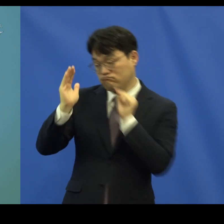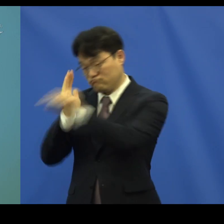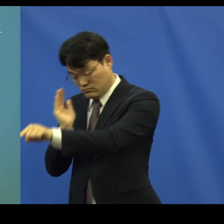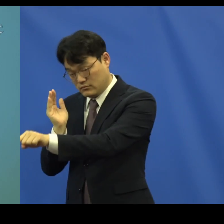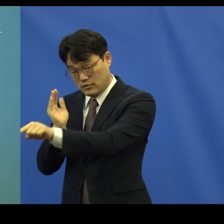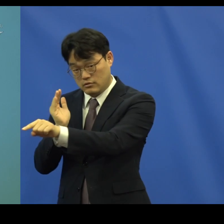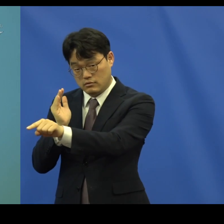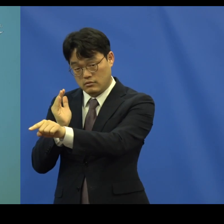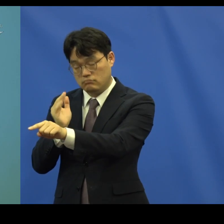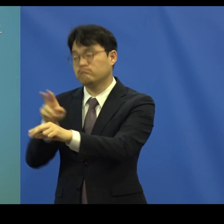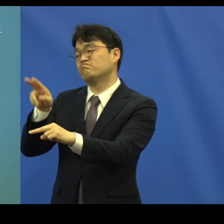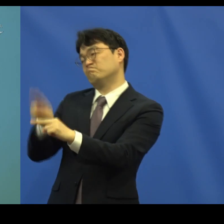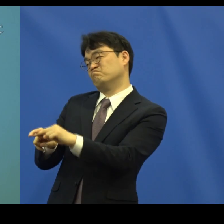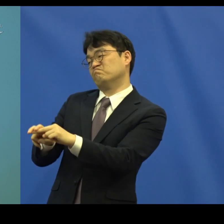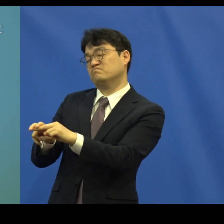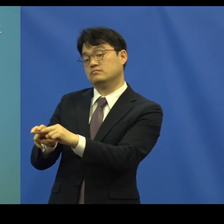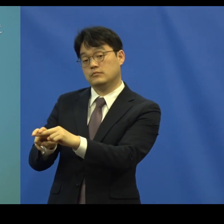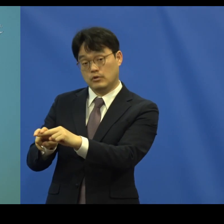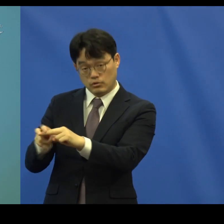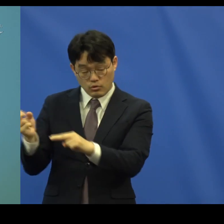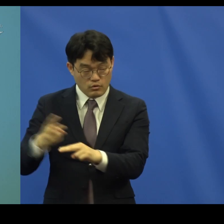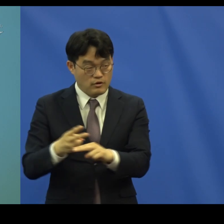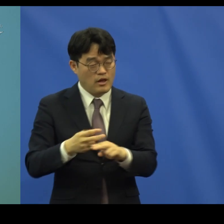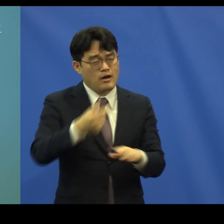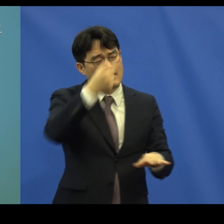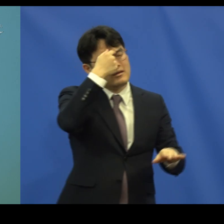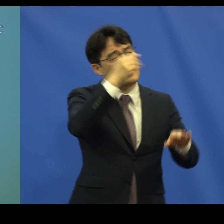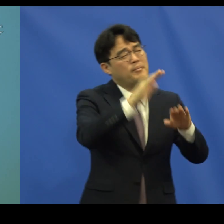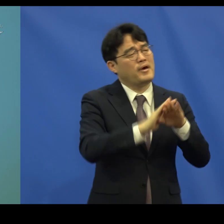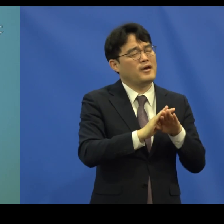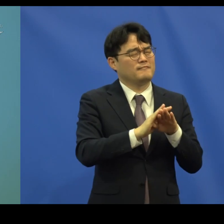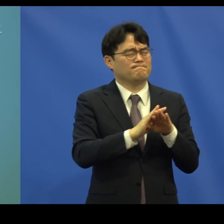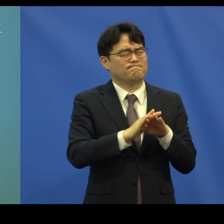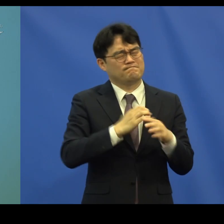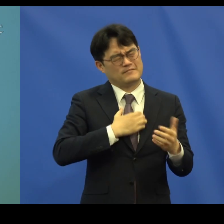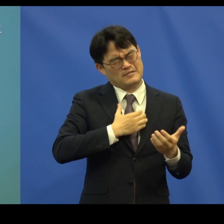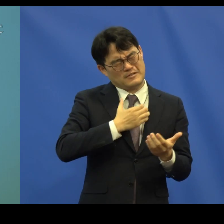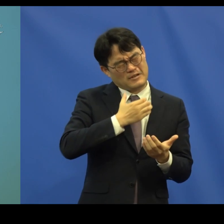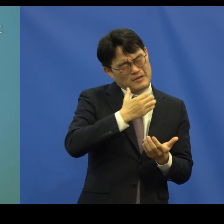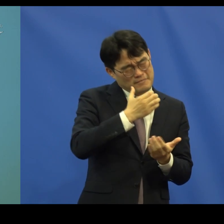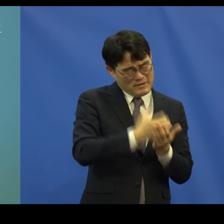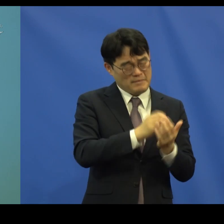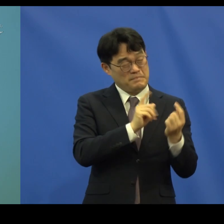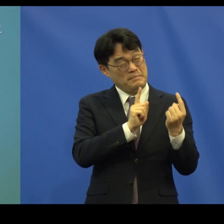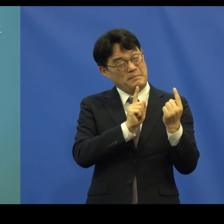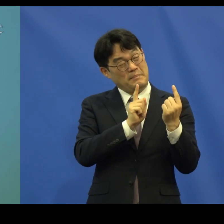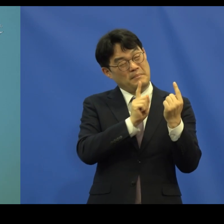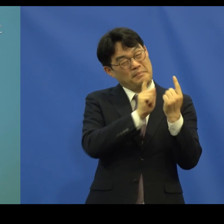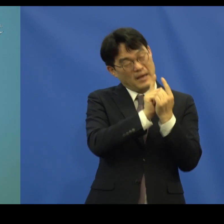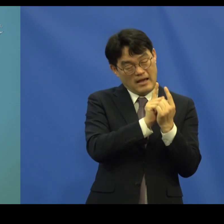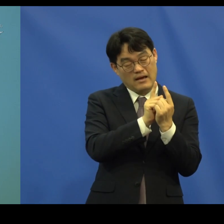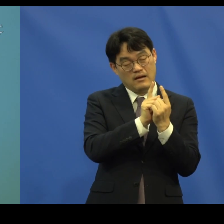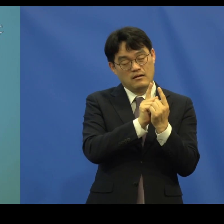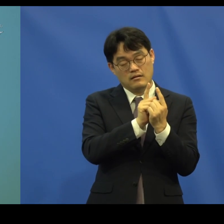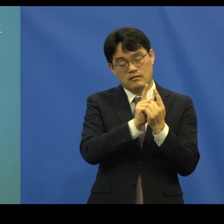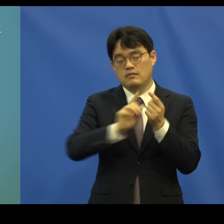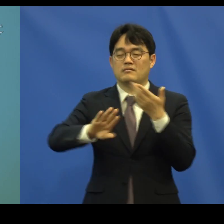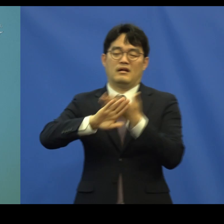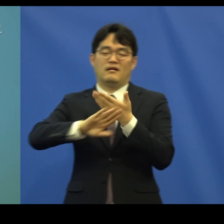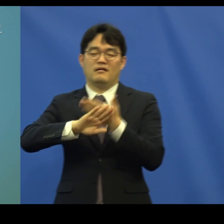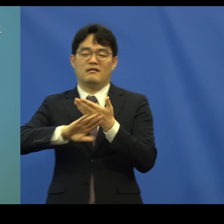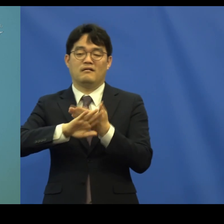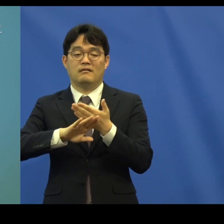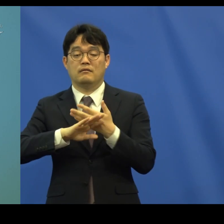예배당 안으로 들어갔다고 예배가 되는 게 아니란 말이에요. 예배 안에 의식이 있습니다. 그런데 의식이 곧 예배는 아니에요.